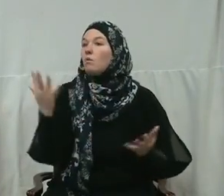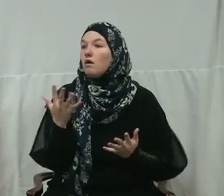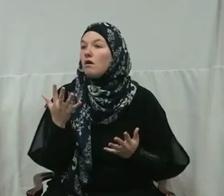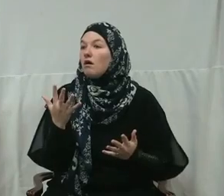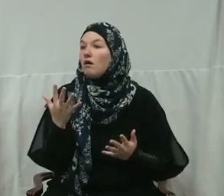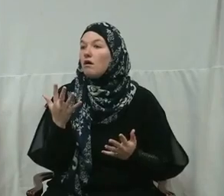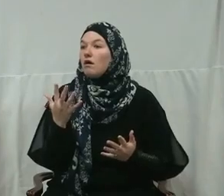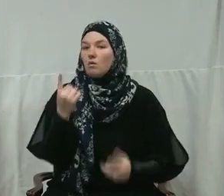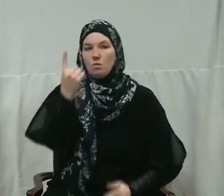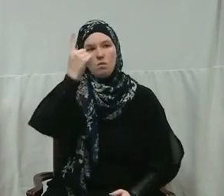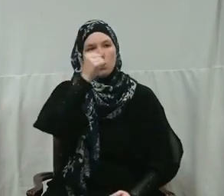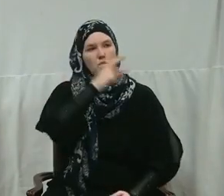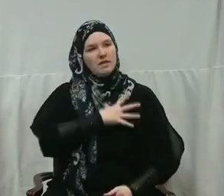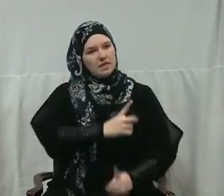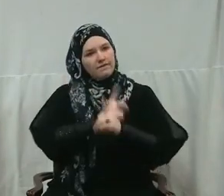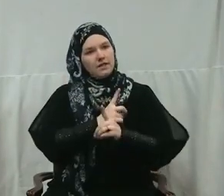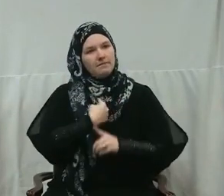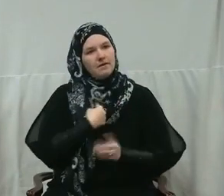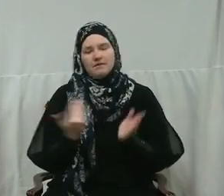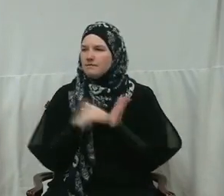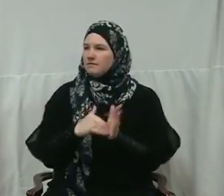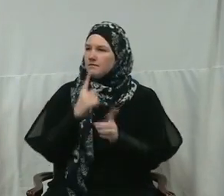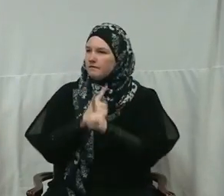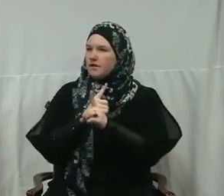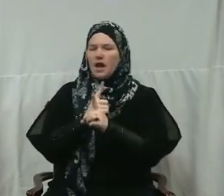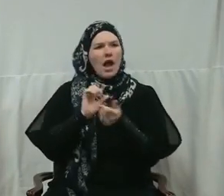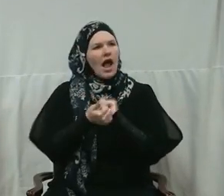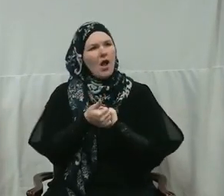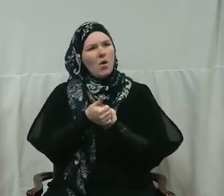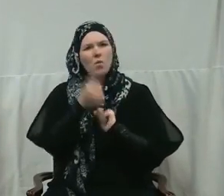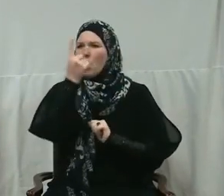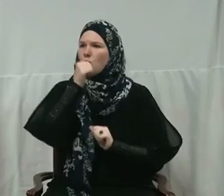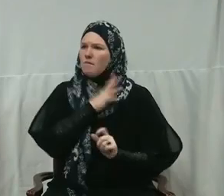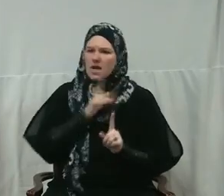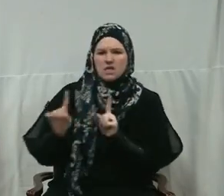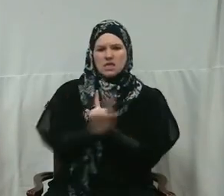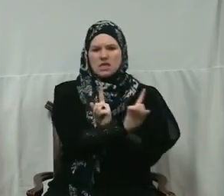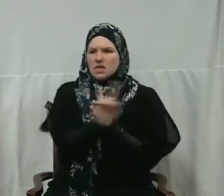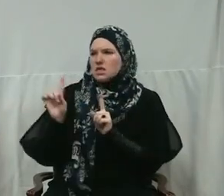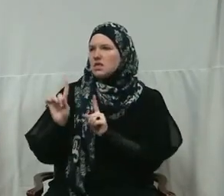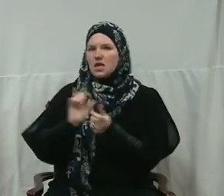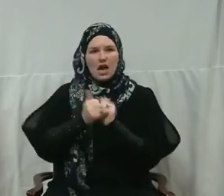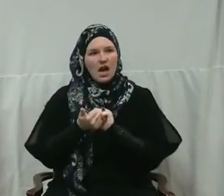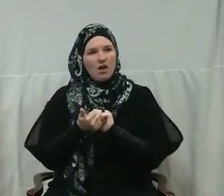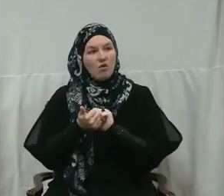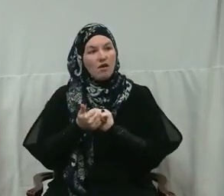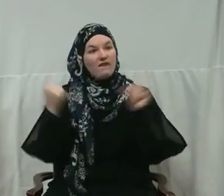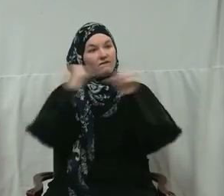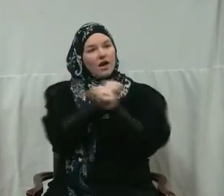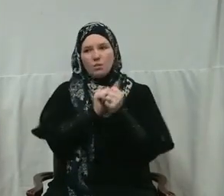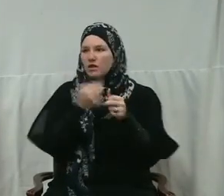Imara defending me. How could she be on four sides of the Prophet ﷺ, fighting with her sword?